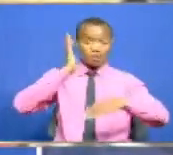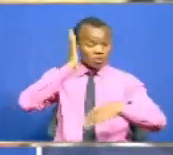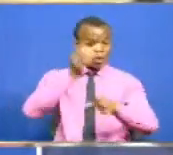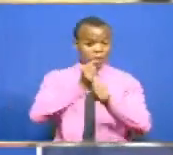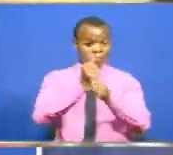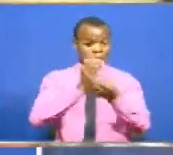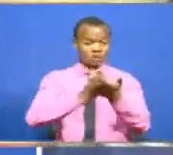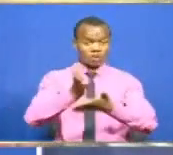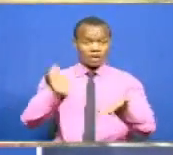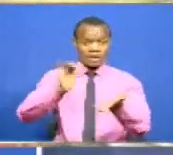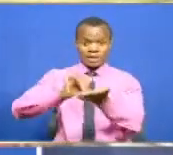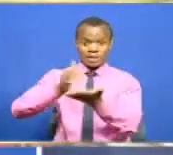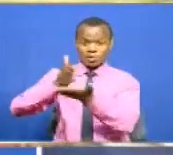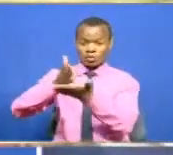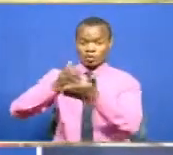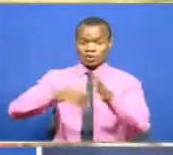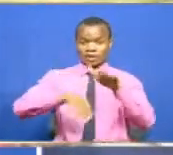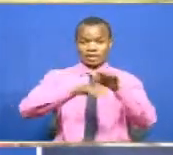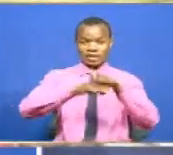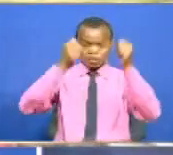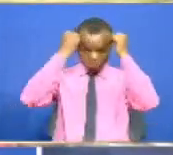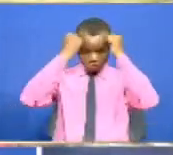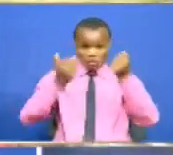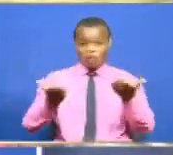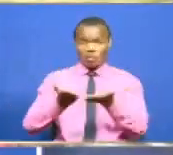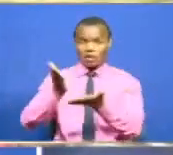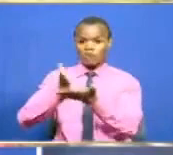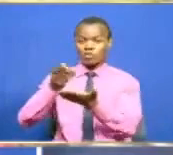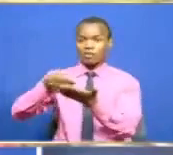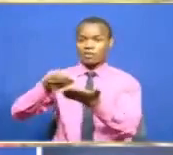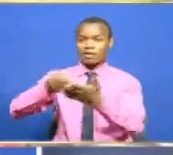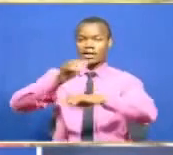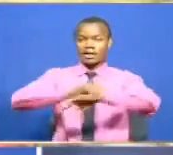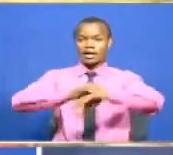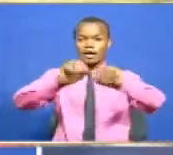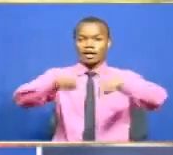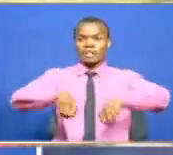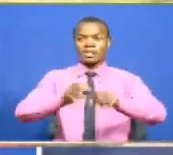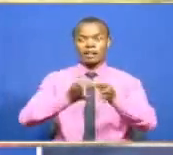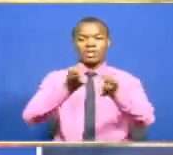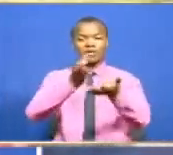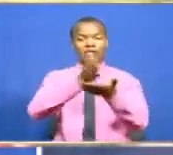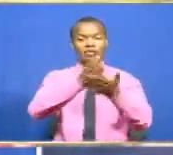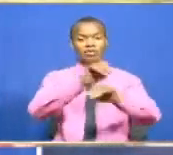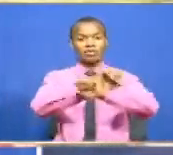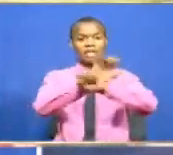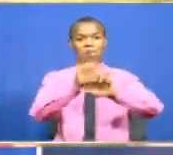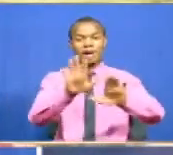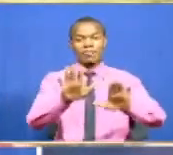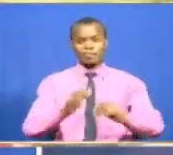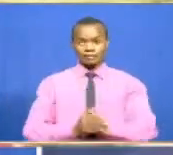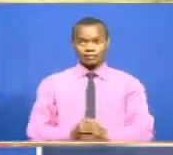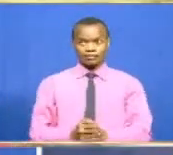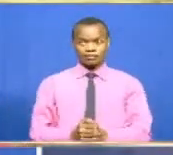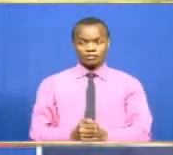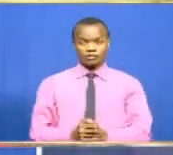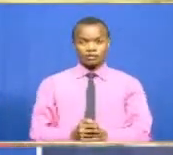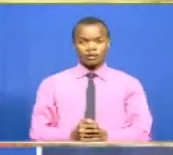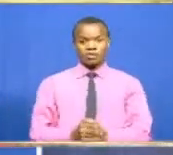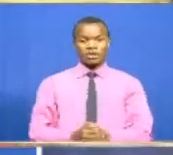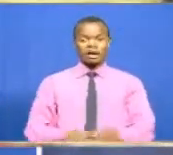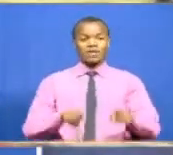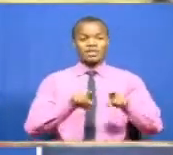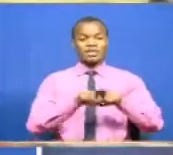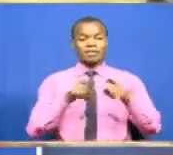home to a home where he will get something. Am I getting clear here? And there is also another group